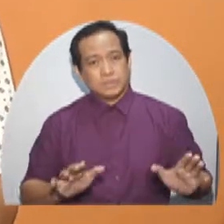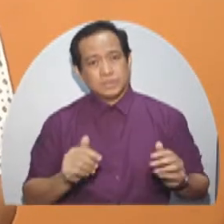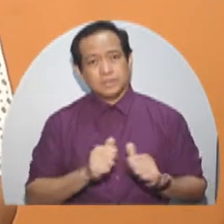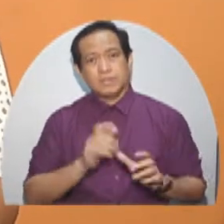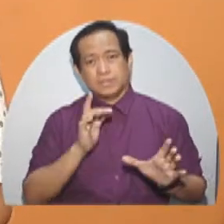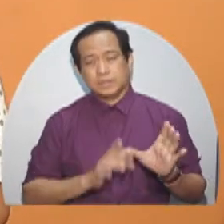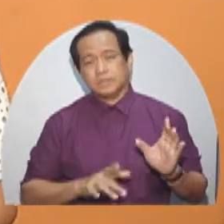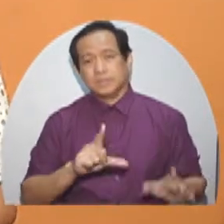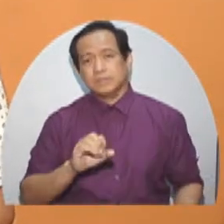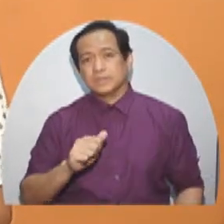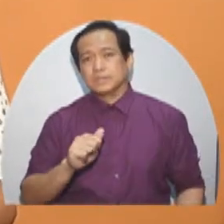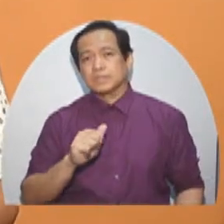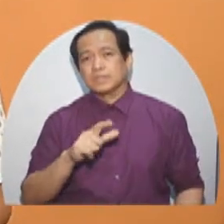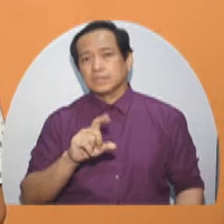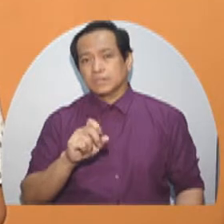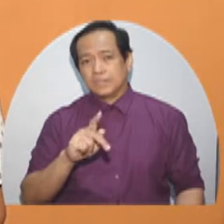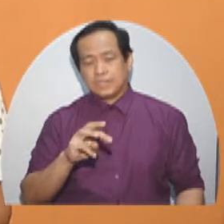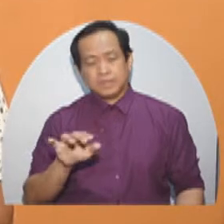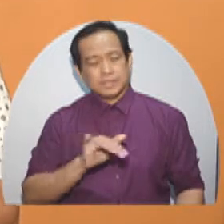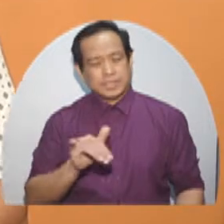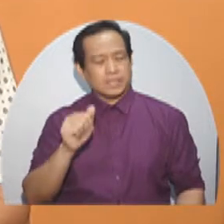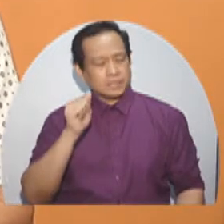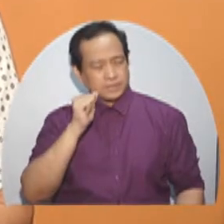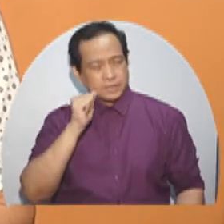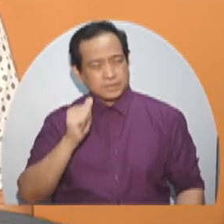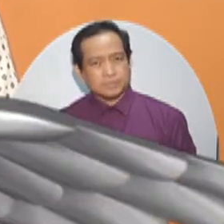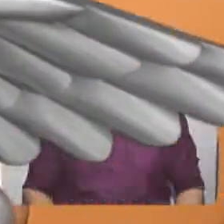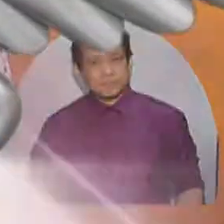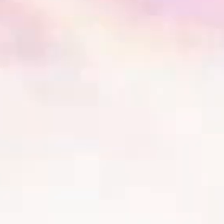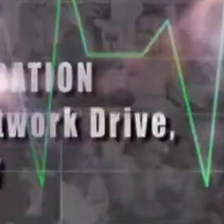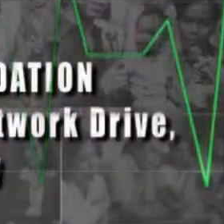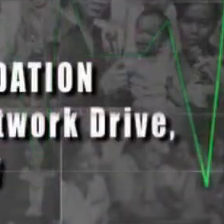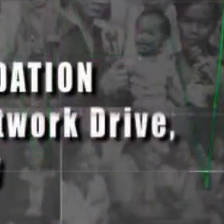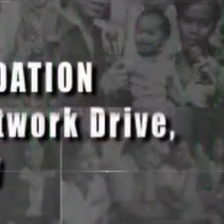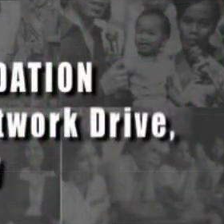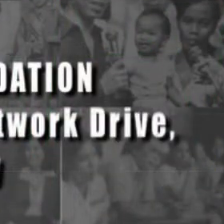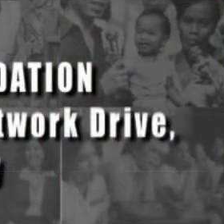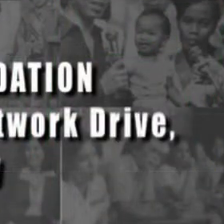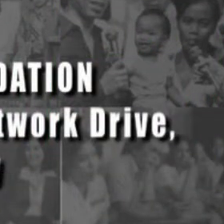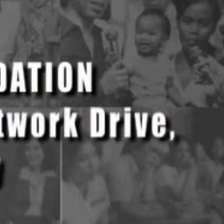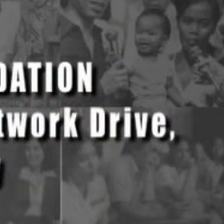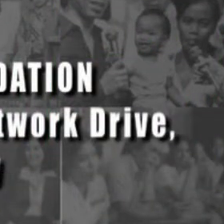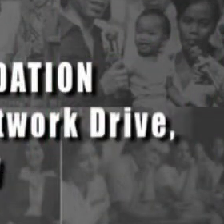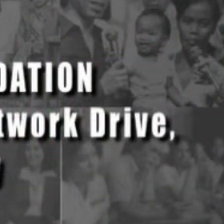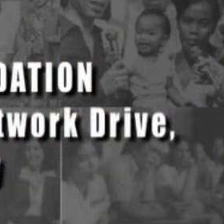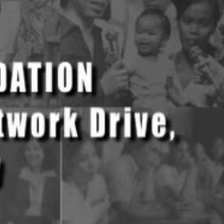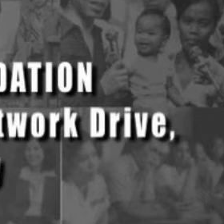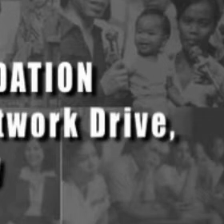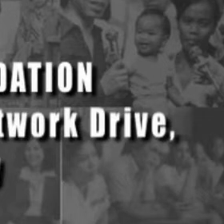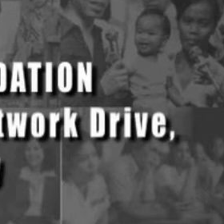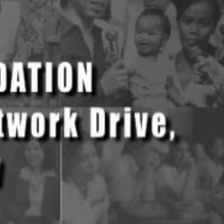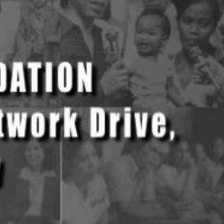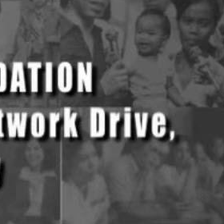kabataan mayroong acute lymphocytic leukemia katulad ni Aniya. Ang Kapwa Kumalco Foundation ay matatagpuan